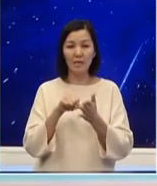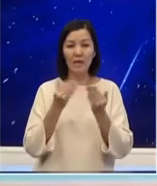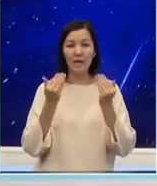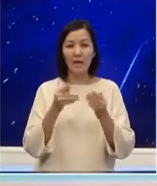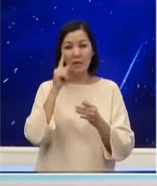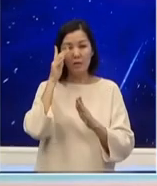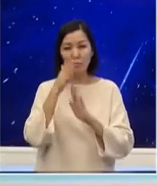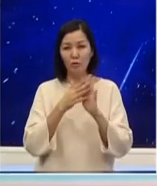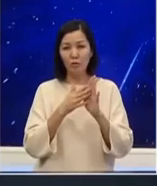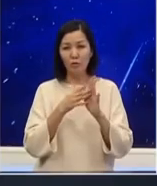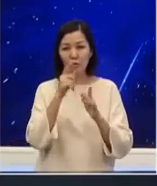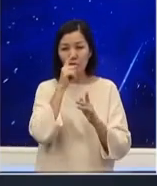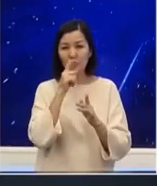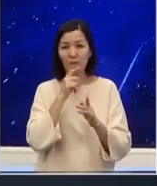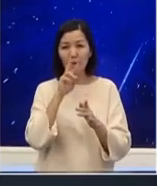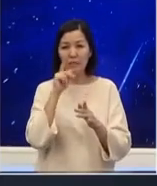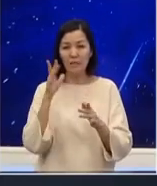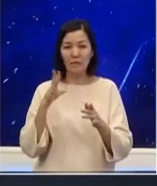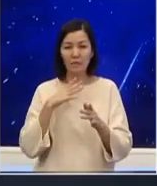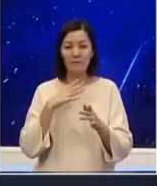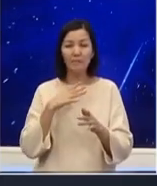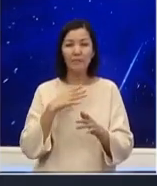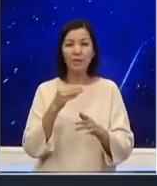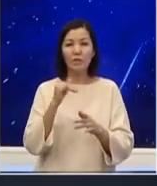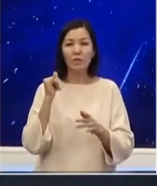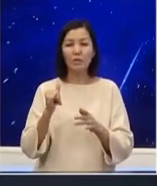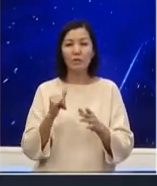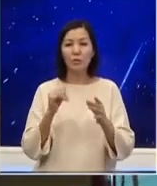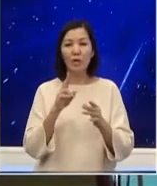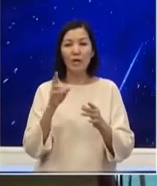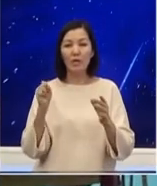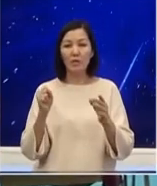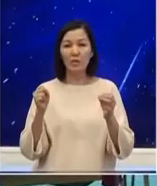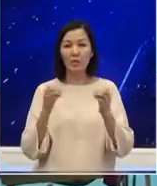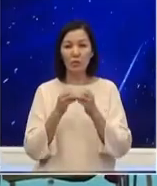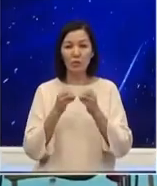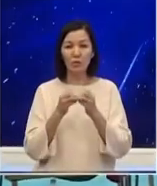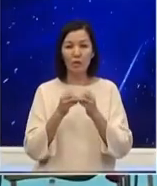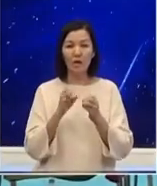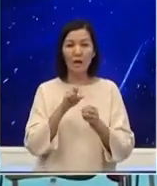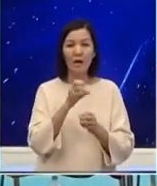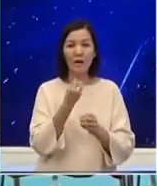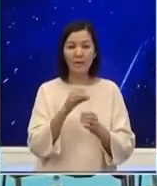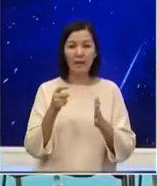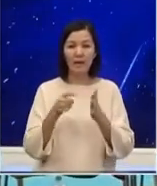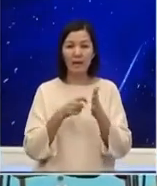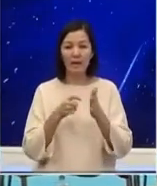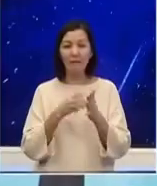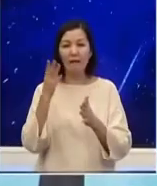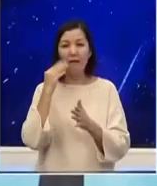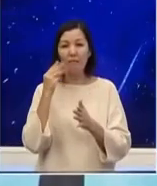түсінісіп ойнай алмай жатырмыз. Жетсу командасы қарашаның 18 күніне дейін Алматы, Алтай 2 және Қарағанды командалармен